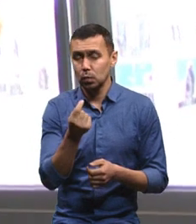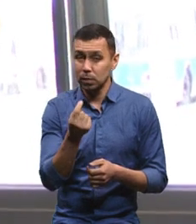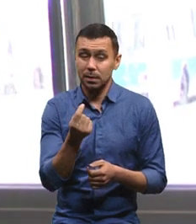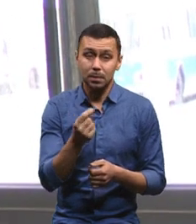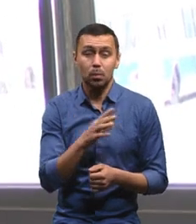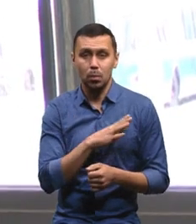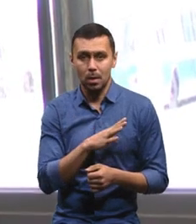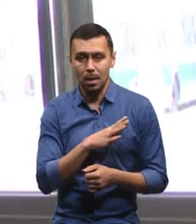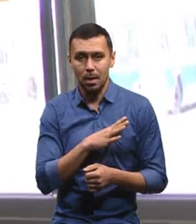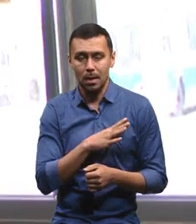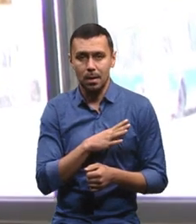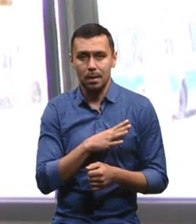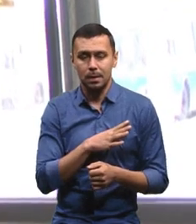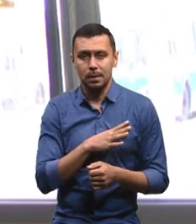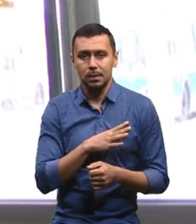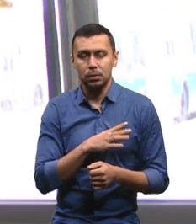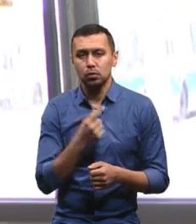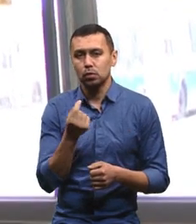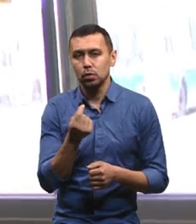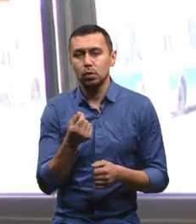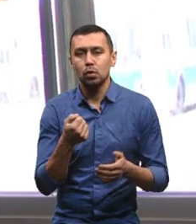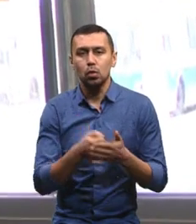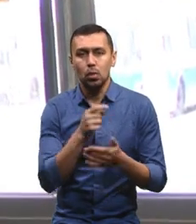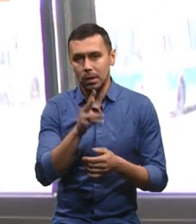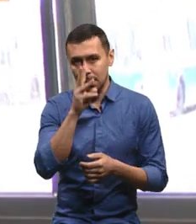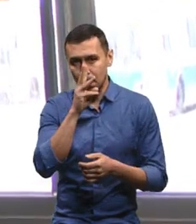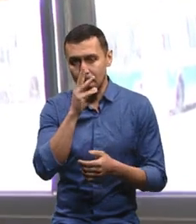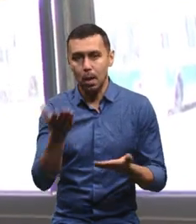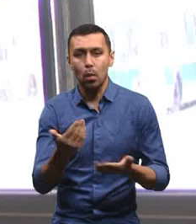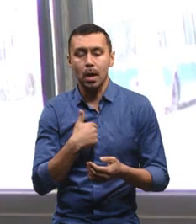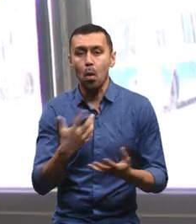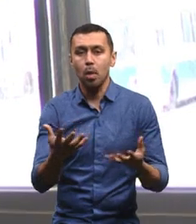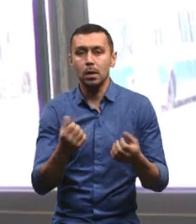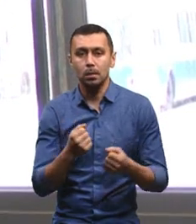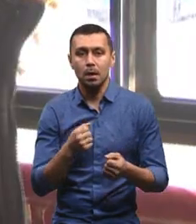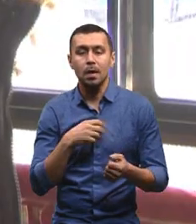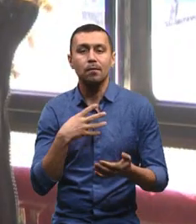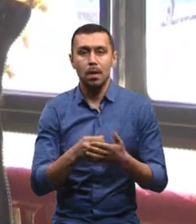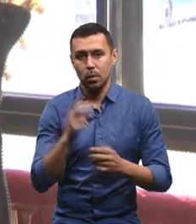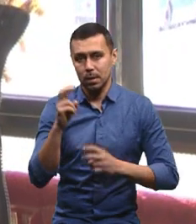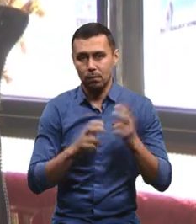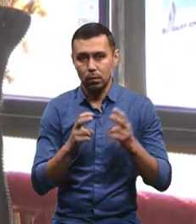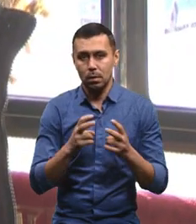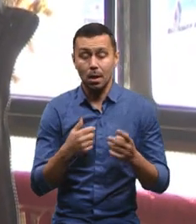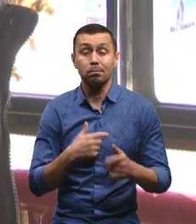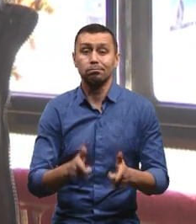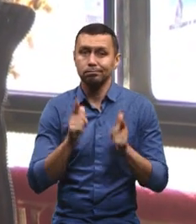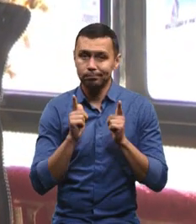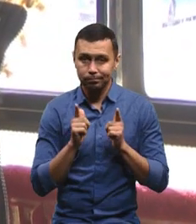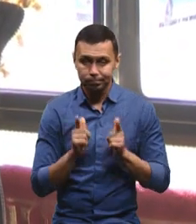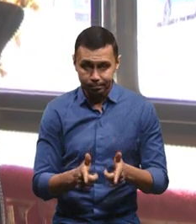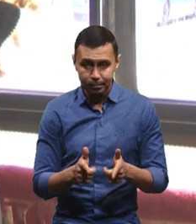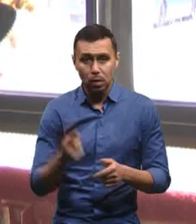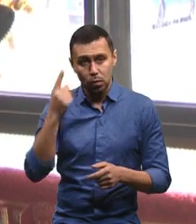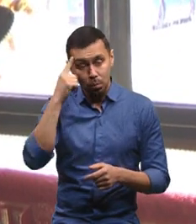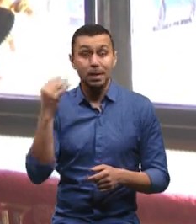бы була прирівняна хоча би чуть-чуть до тої заробітної плати яку я отримала в себе на заводі якось погодилась сама з собою думаю